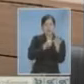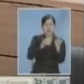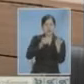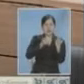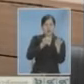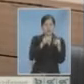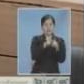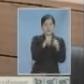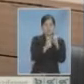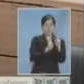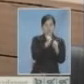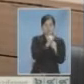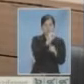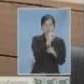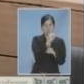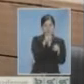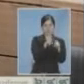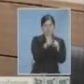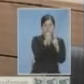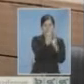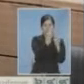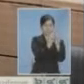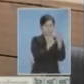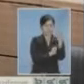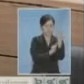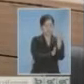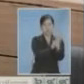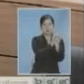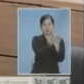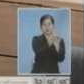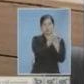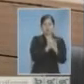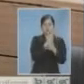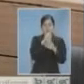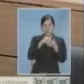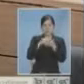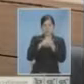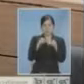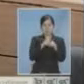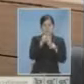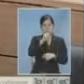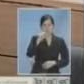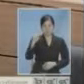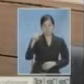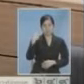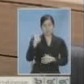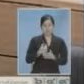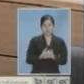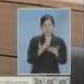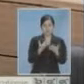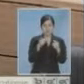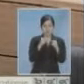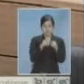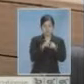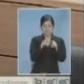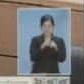าเหมือนปี50นะครับจังหวัดละคนนะครับถ้าแก้ไปเป็นเหมือนสส.สส.ก็เป็นอยู่แล้วครับใช้จำนวนประชาก